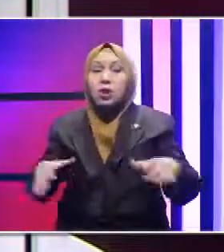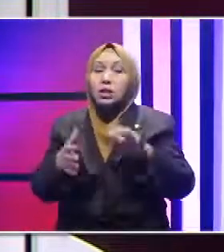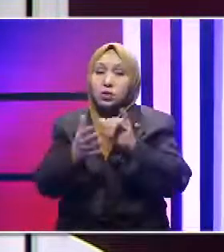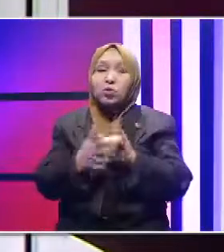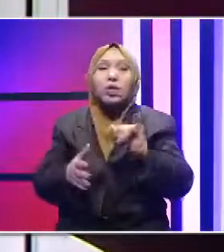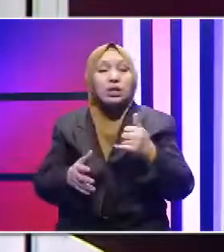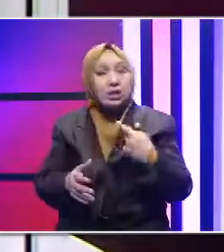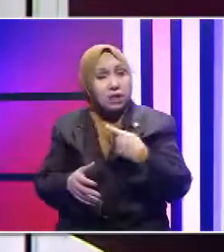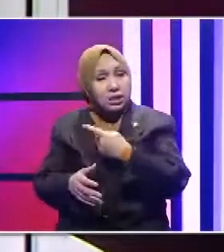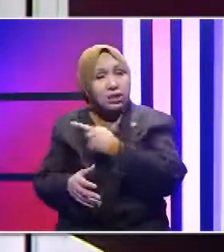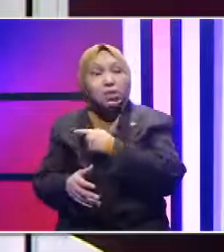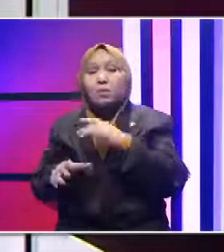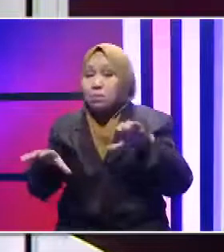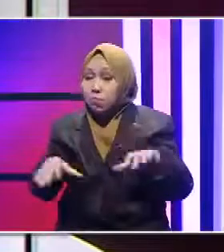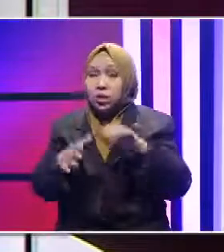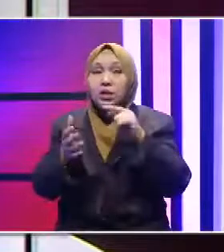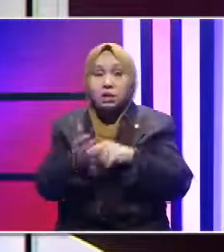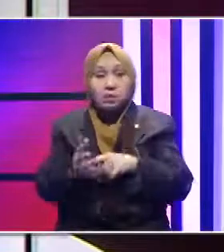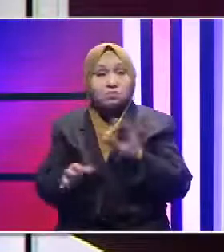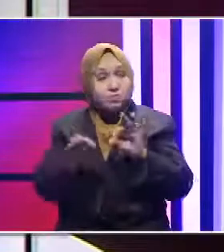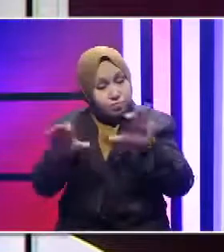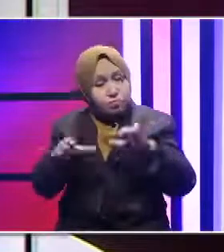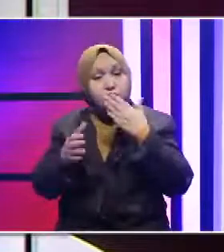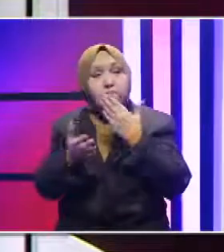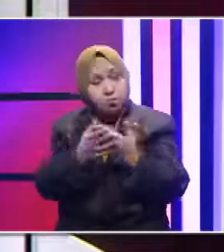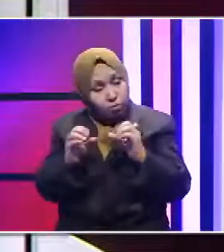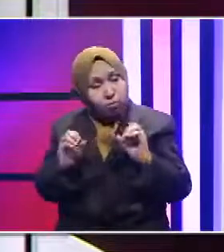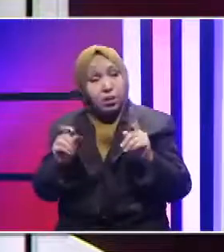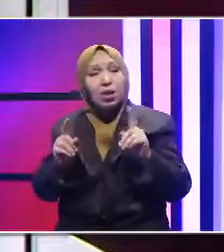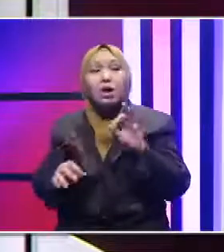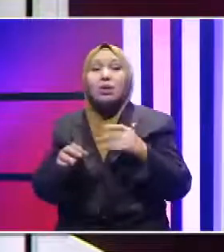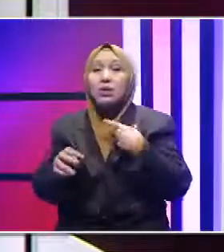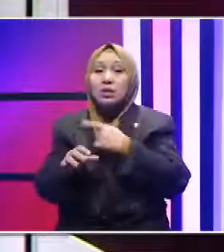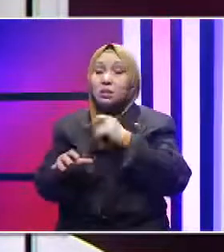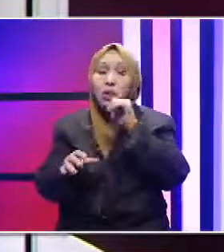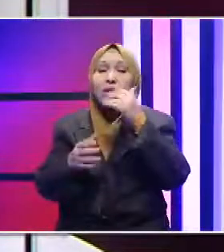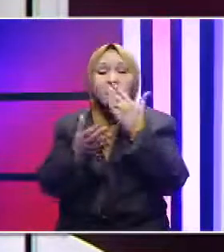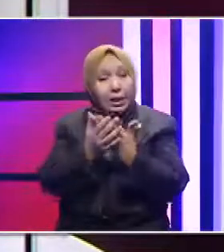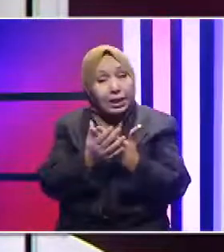yang kita buat ini Ustaz ya. Kalau buat baik ni kira okeylah juga. Betul. Ya, ketika buat tak baik tu